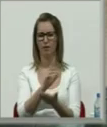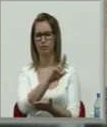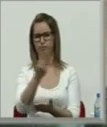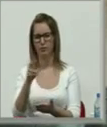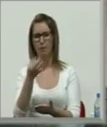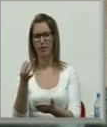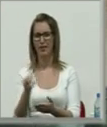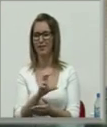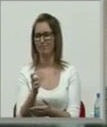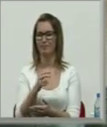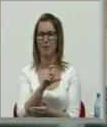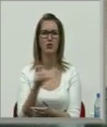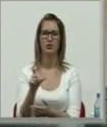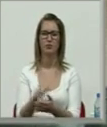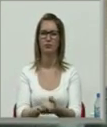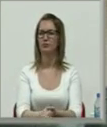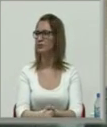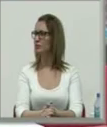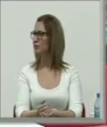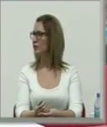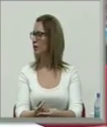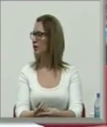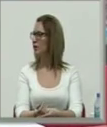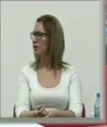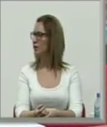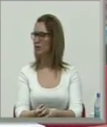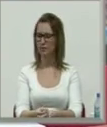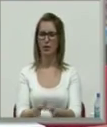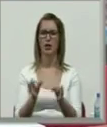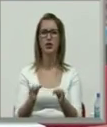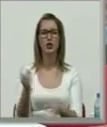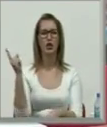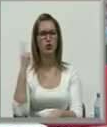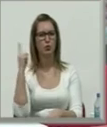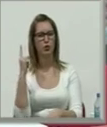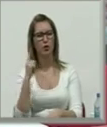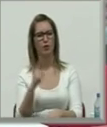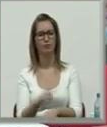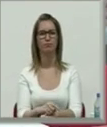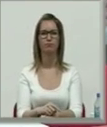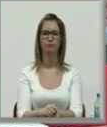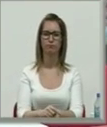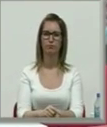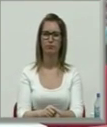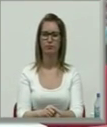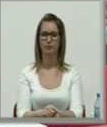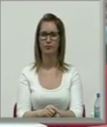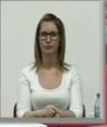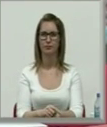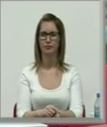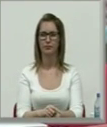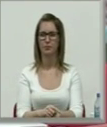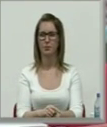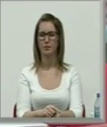pozwolą na to. Temat jest bardzo ważny i dzisiaj parokrotnie słyszałam, jak czasami lekko